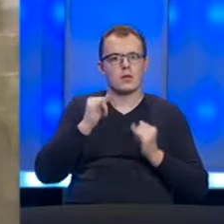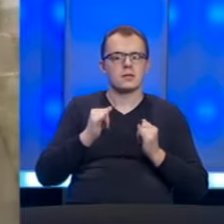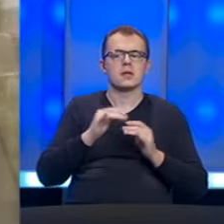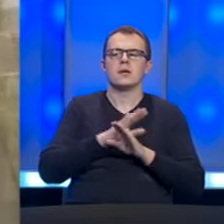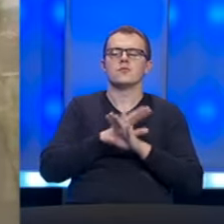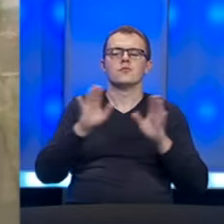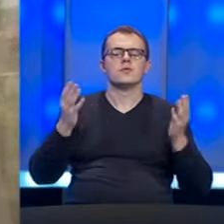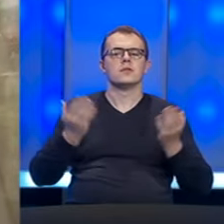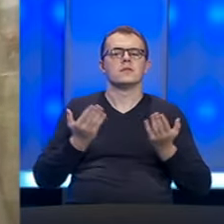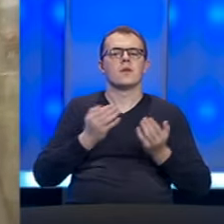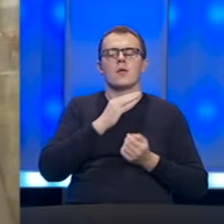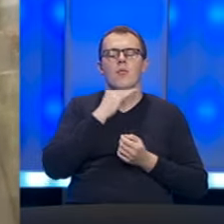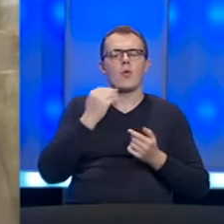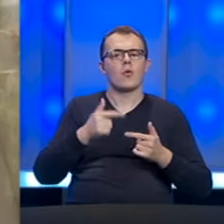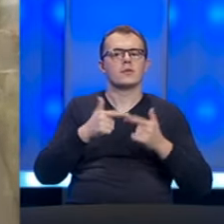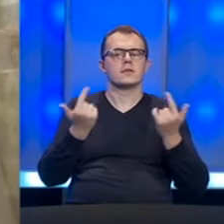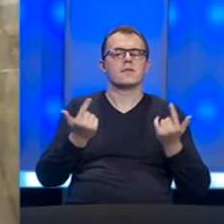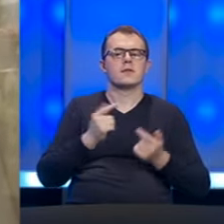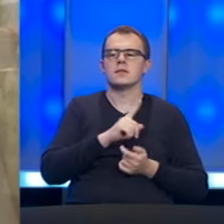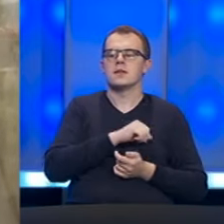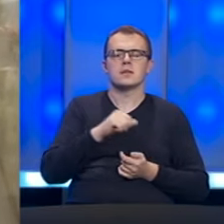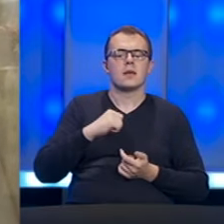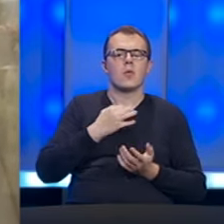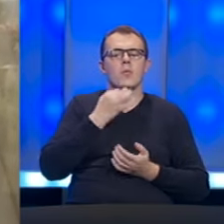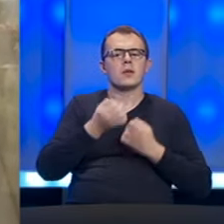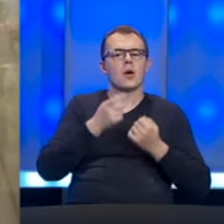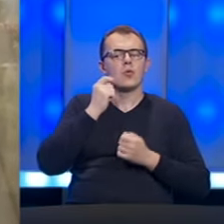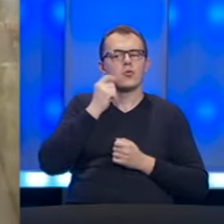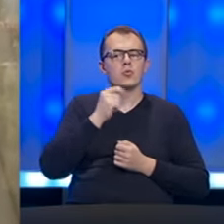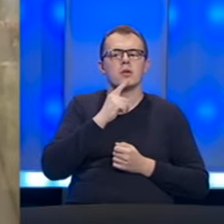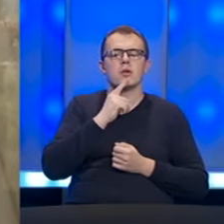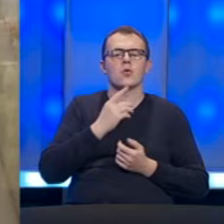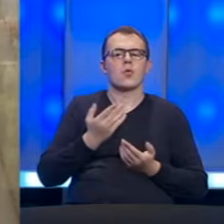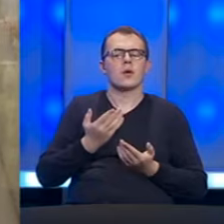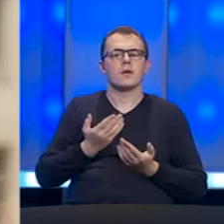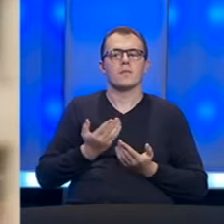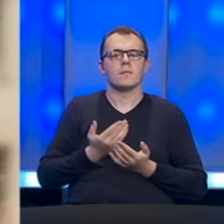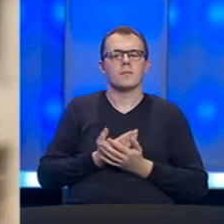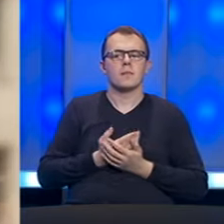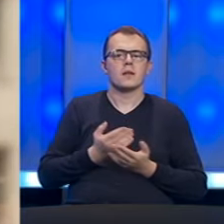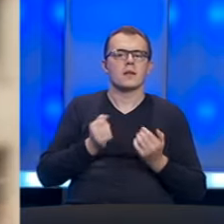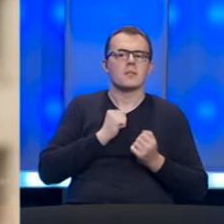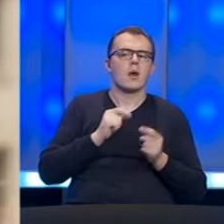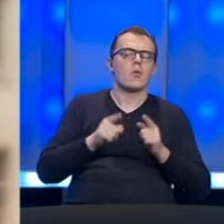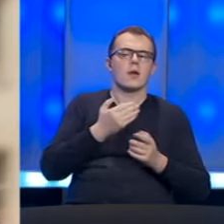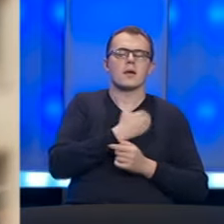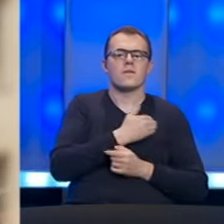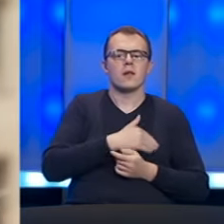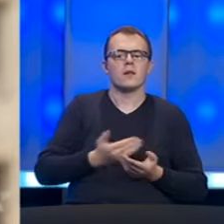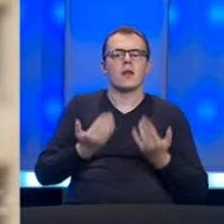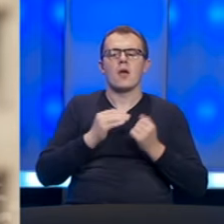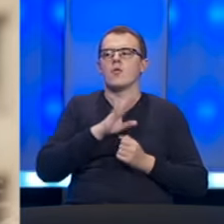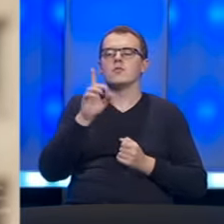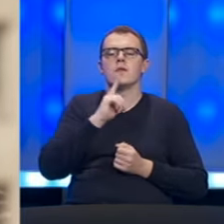svi mnogo svjesniji, ne samo po pitanju ljudi koji imaju bilo koji invaliditet, nego svi koji